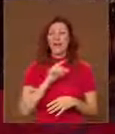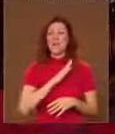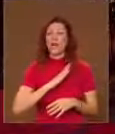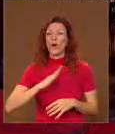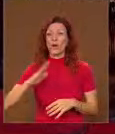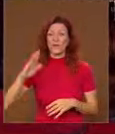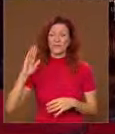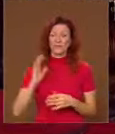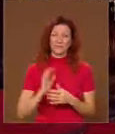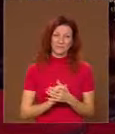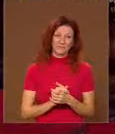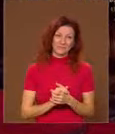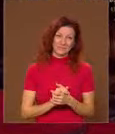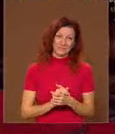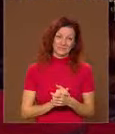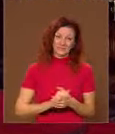веков.